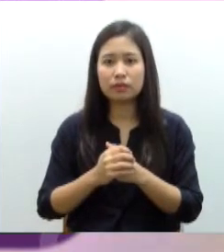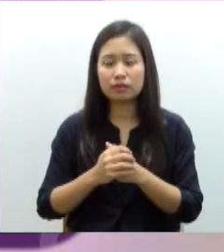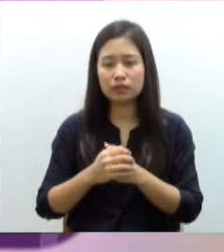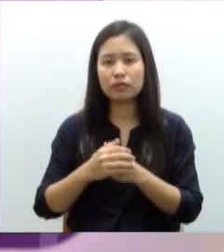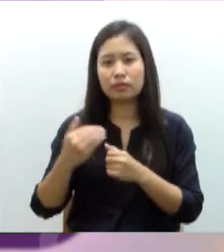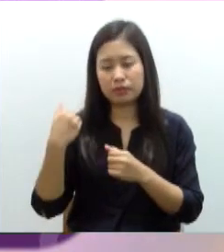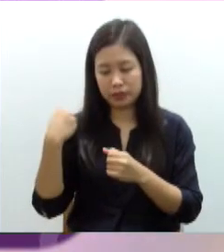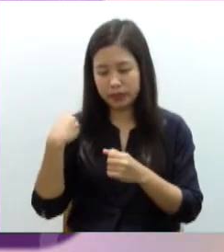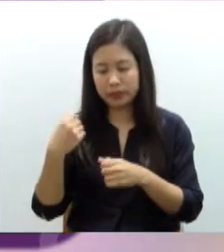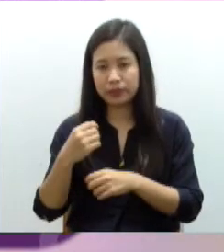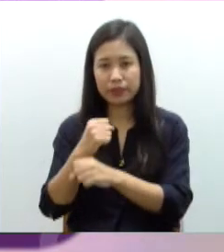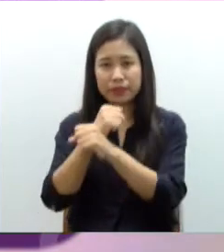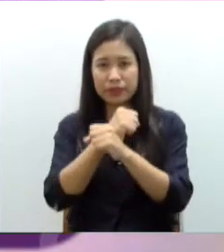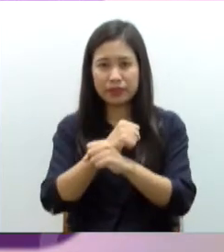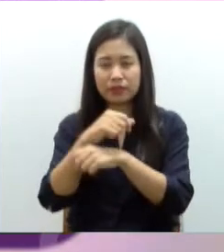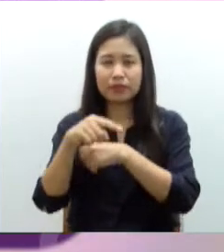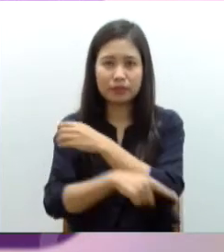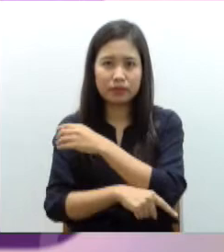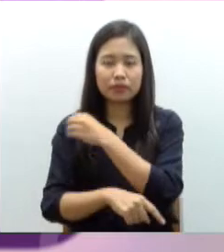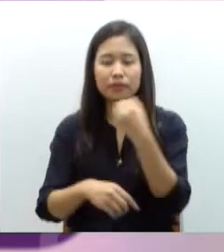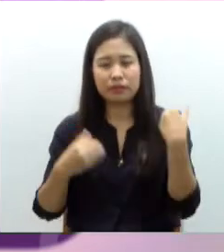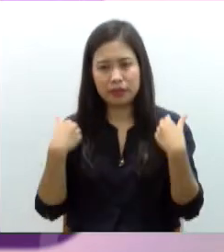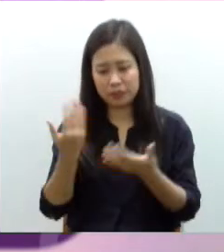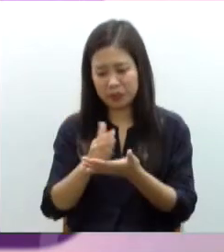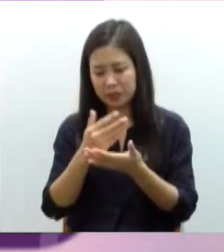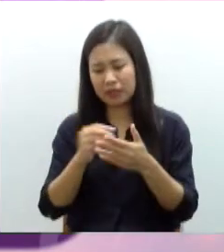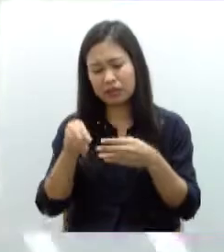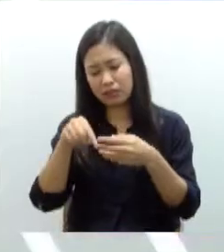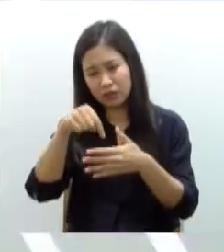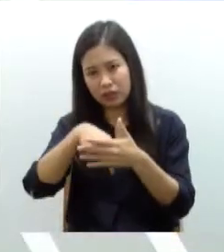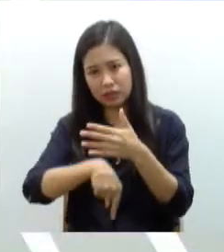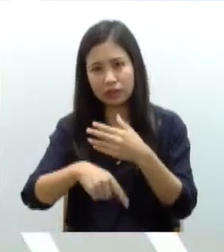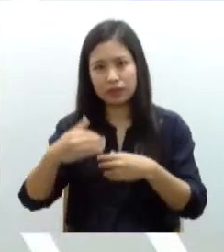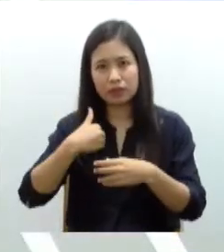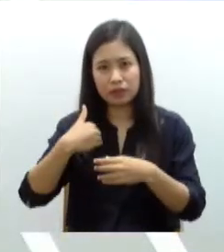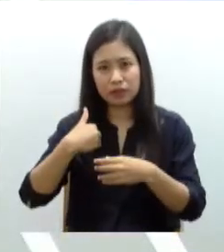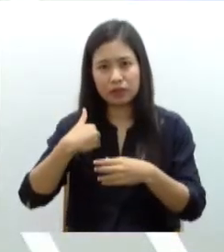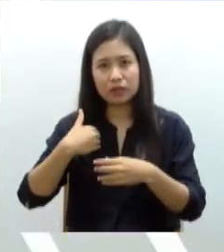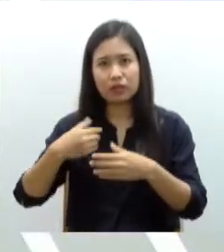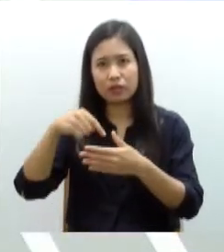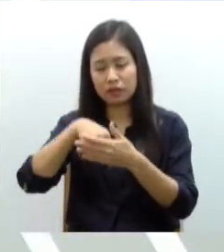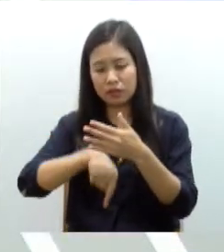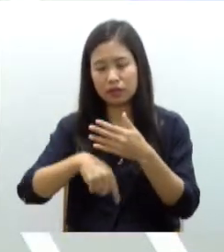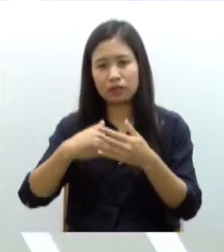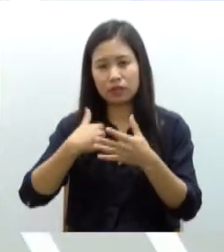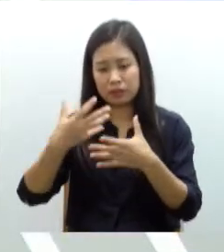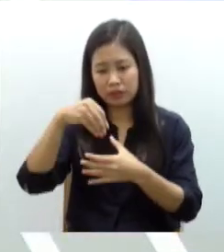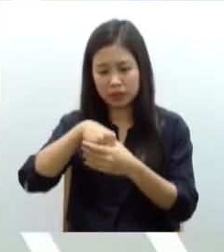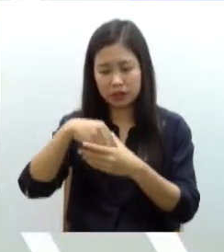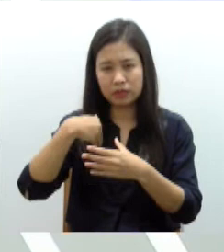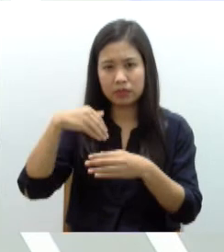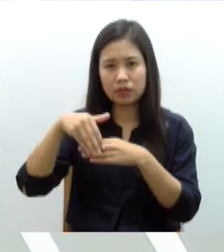วย่อยก็คือการดำเนินงานเพื่อป้องกันการทุจริตนะครับ8ข้อแล้วก็มาตรการภายในเพื่อป้องกันการทุจริต